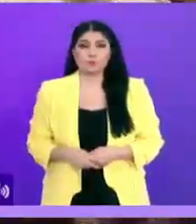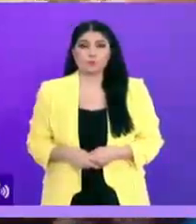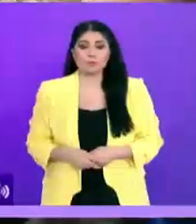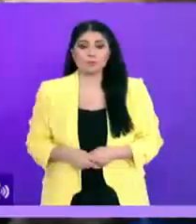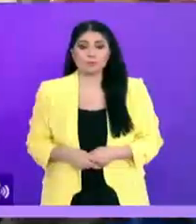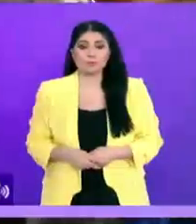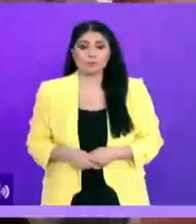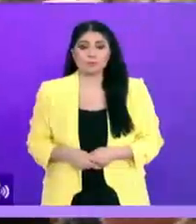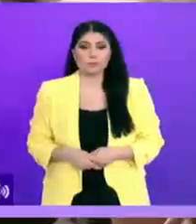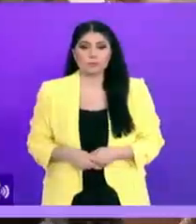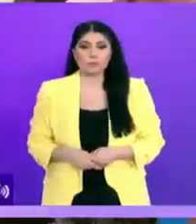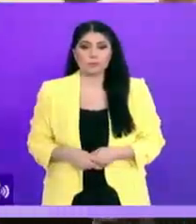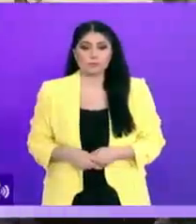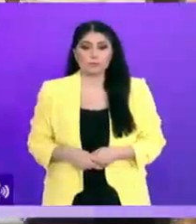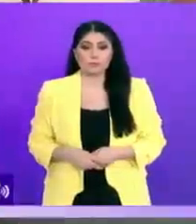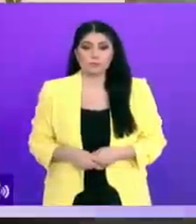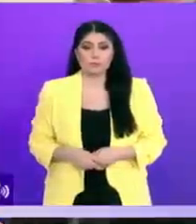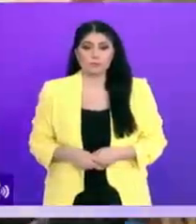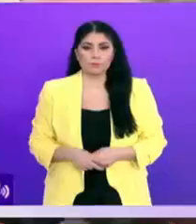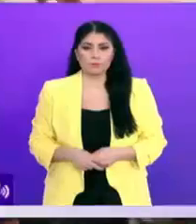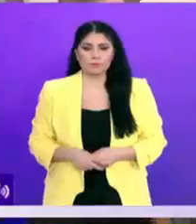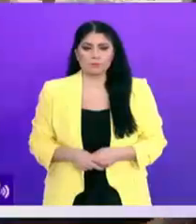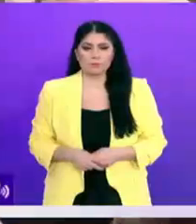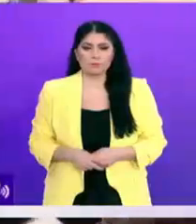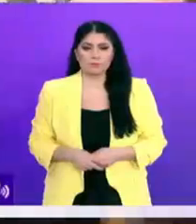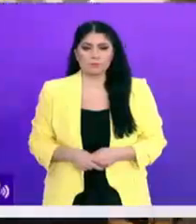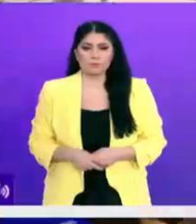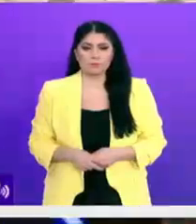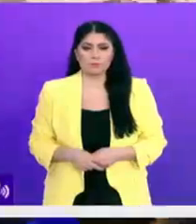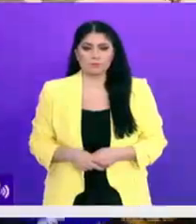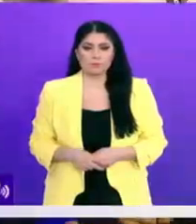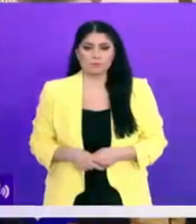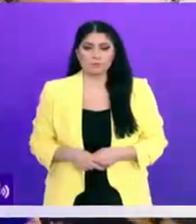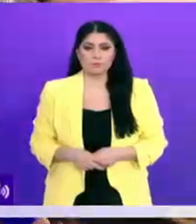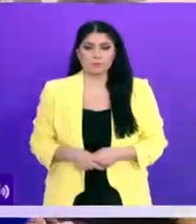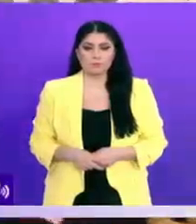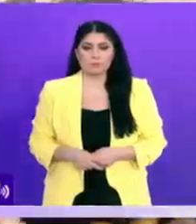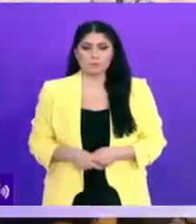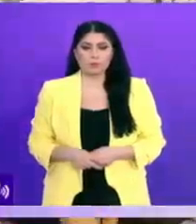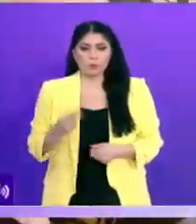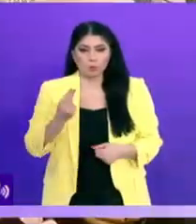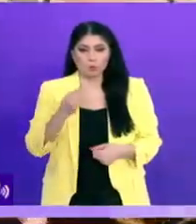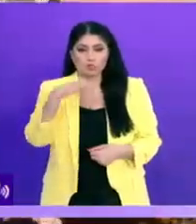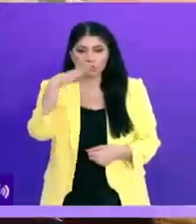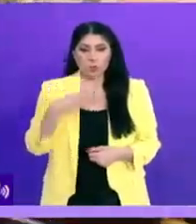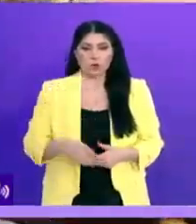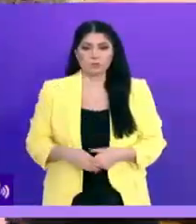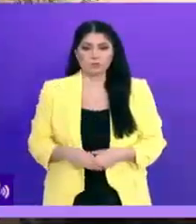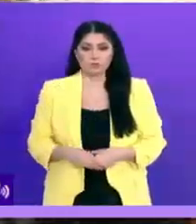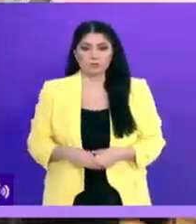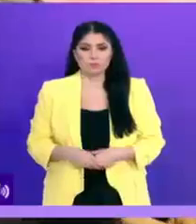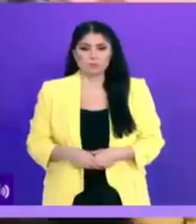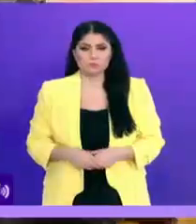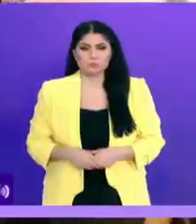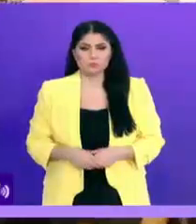Pentru achiziția de vaccinuri? Ușor. Într-o scurtă declarație. Bună ziua! Nu am mai